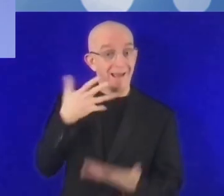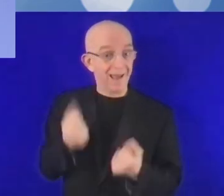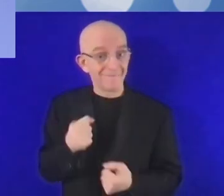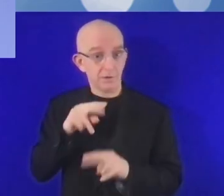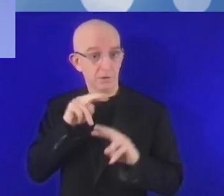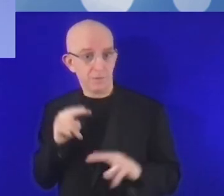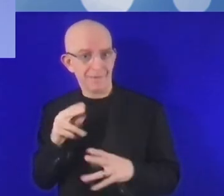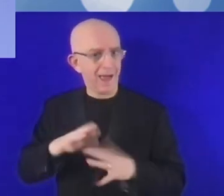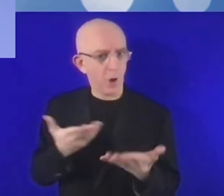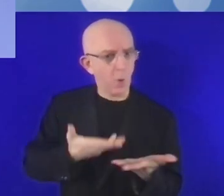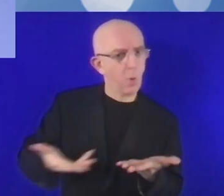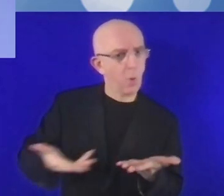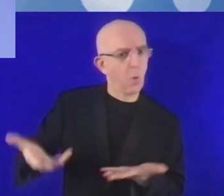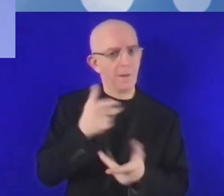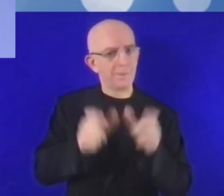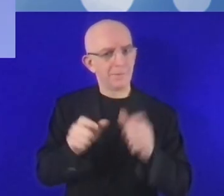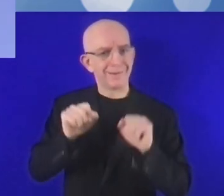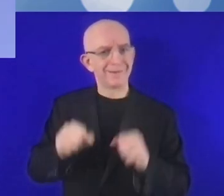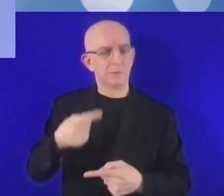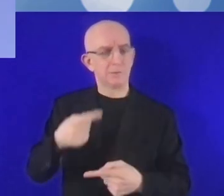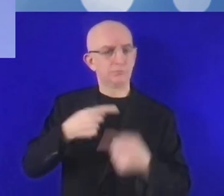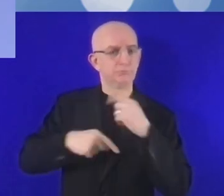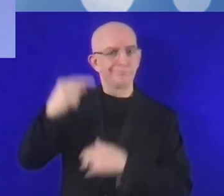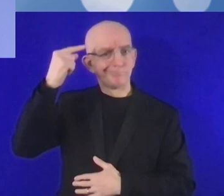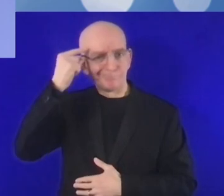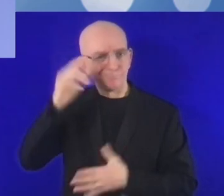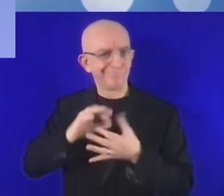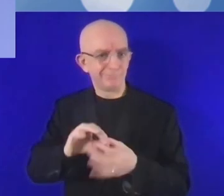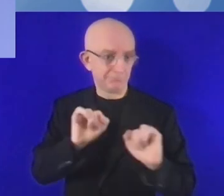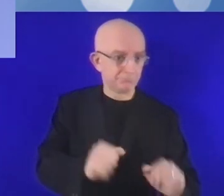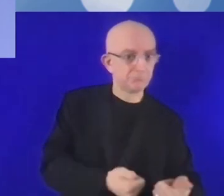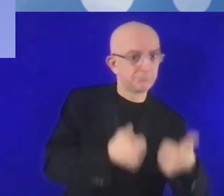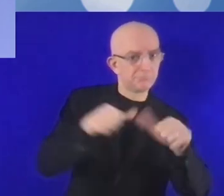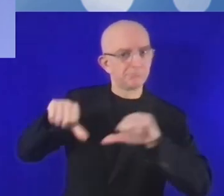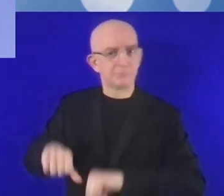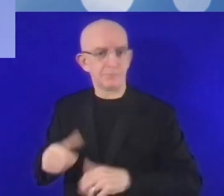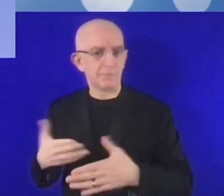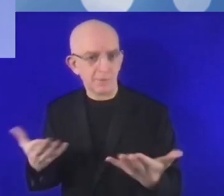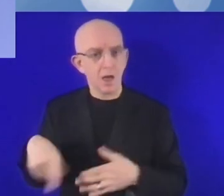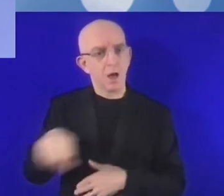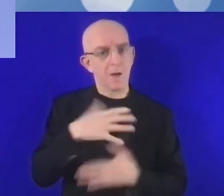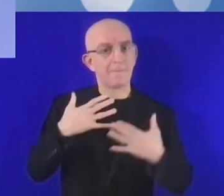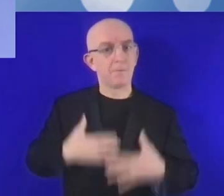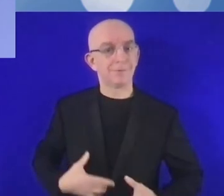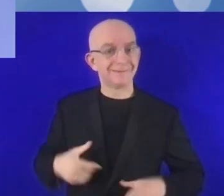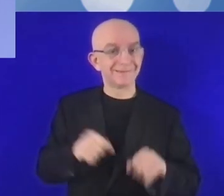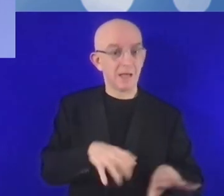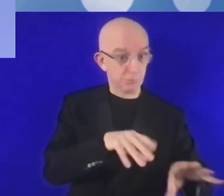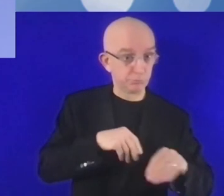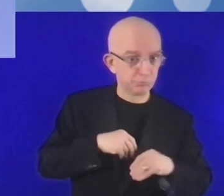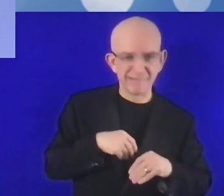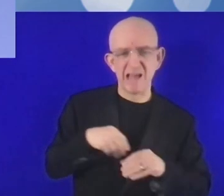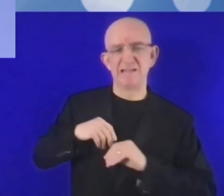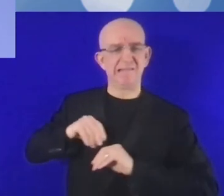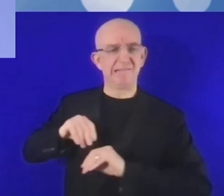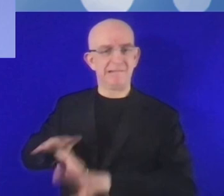получили обратно ту чувствительность, которая позволяет им осознанно замечать разницу в качестве. Я думаю, что